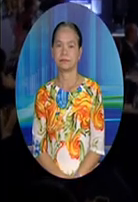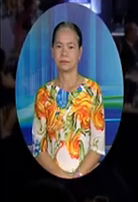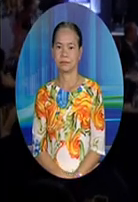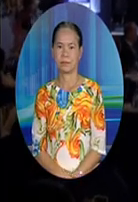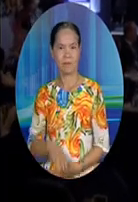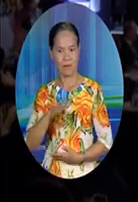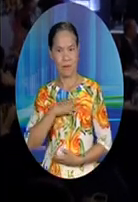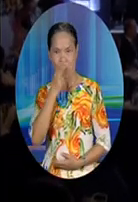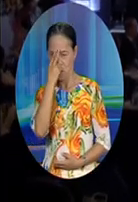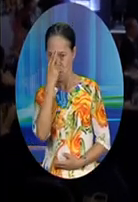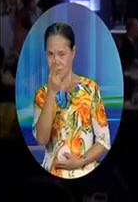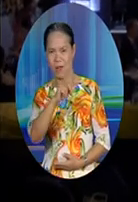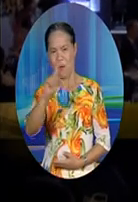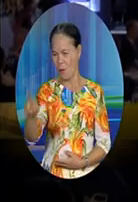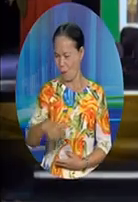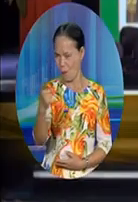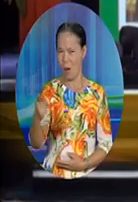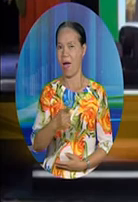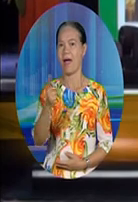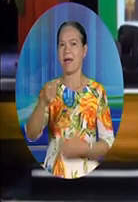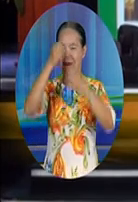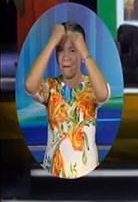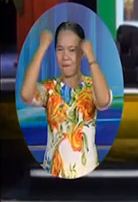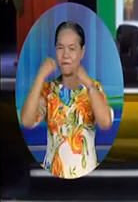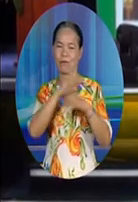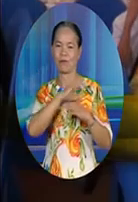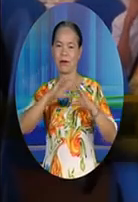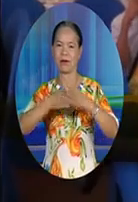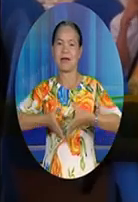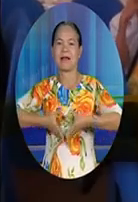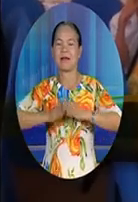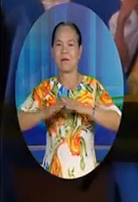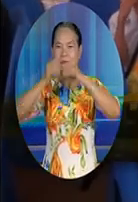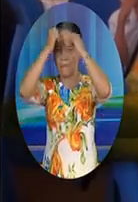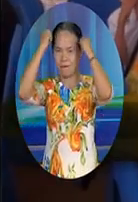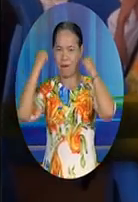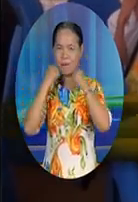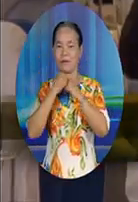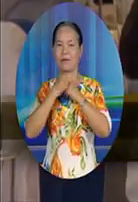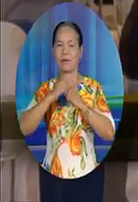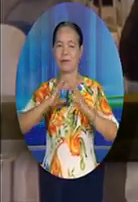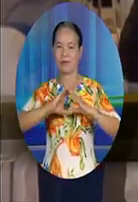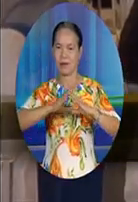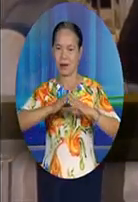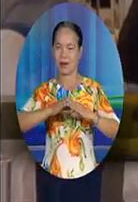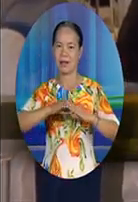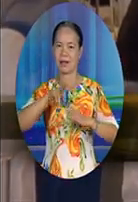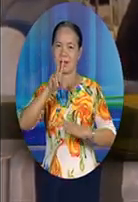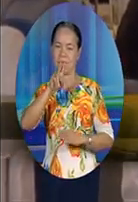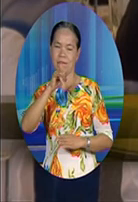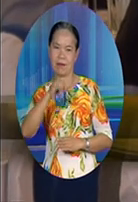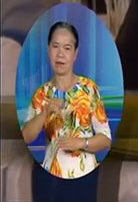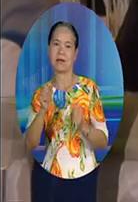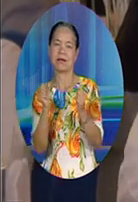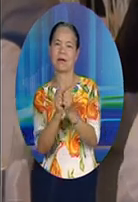Đây là giải thưởng uy tín thường niên do ấn phẩm phong cách doanh nhân, câu lạc bộ phong cách doanh nhân, mạng cộng đồng doanh nhân bstyle.vn phối hợp